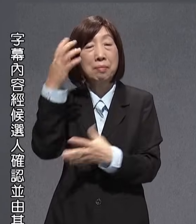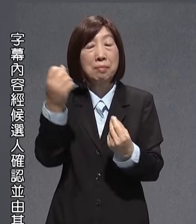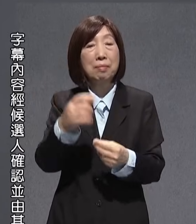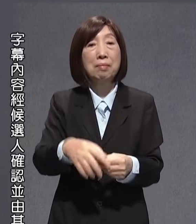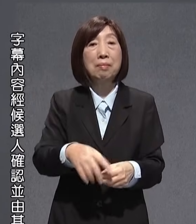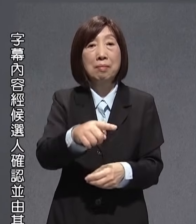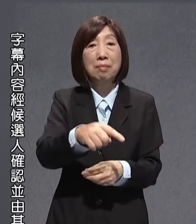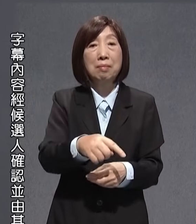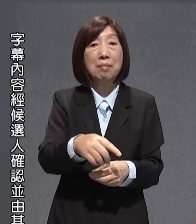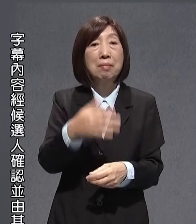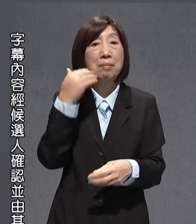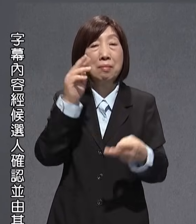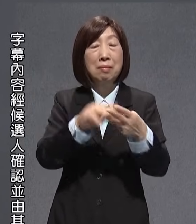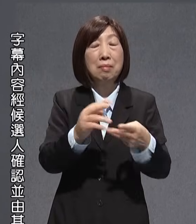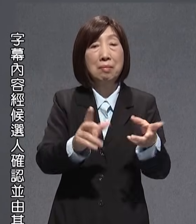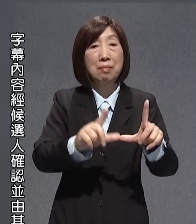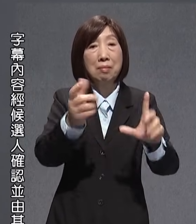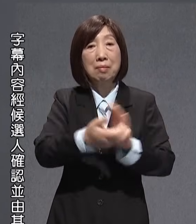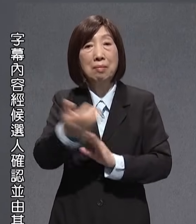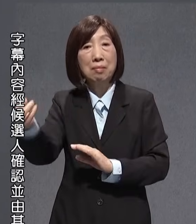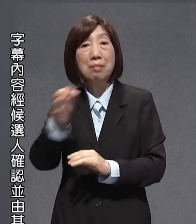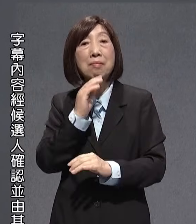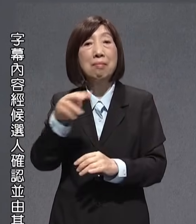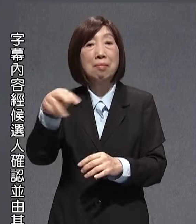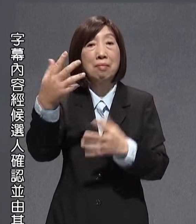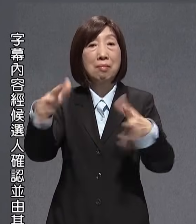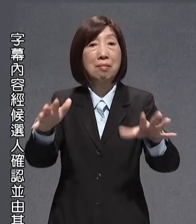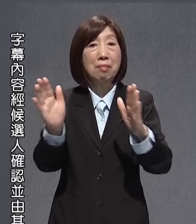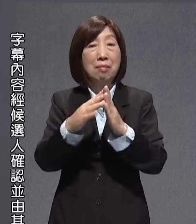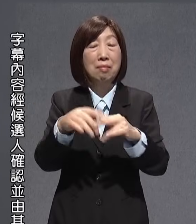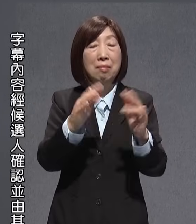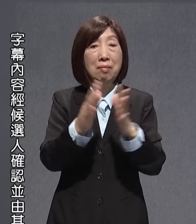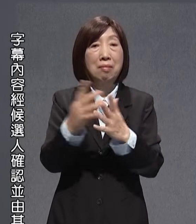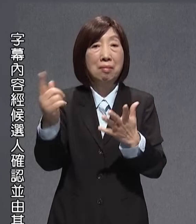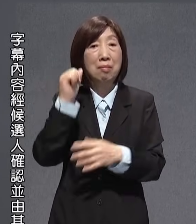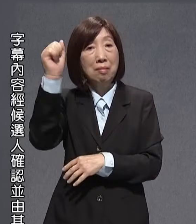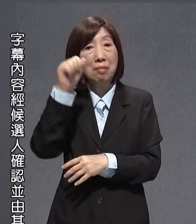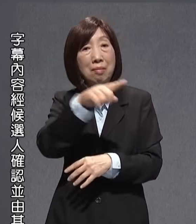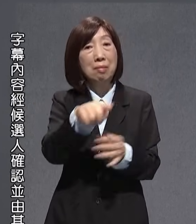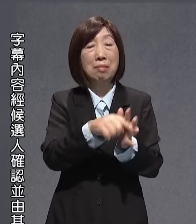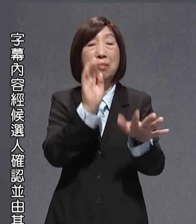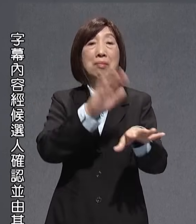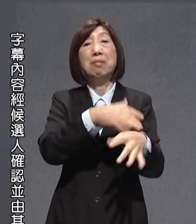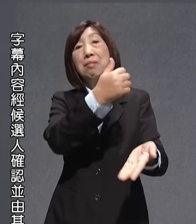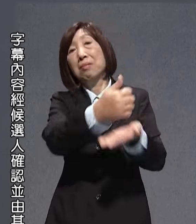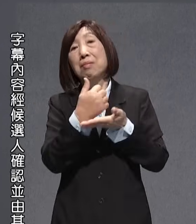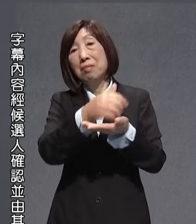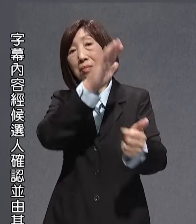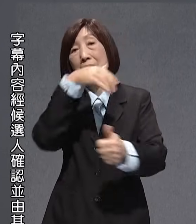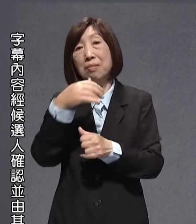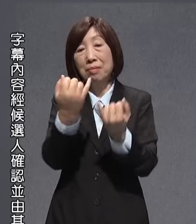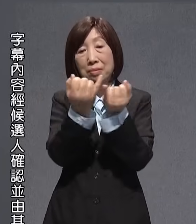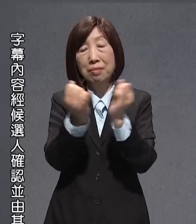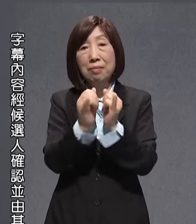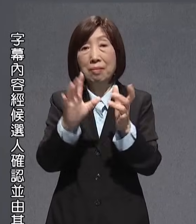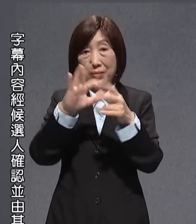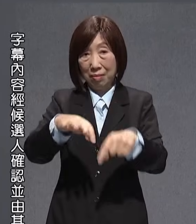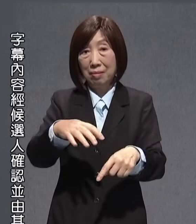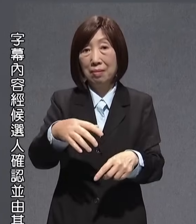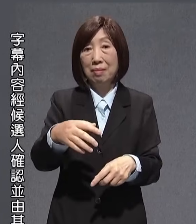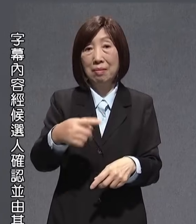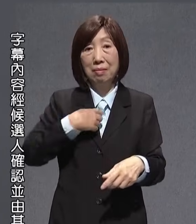东移300几户啊，大家含你拼命，你都未晓用女性嘛？尤其我重视两性平